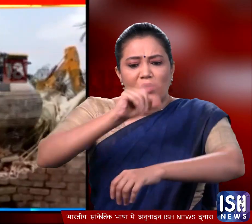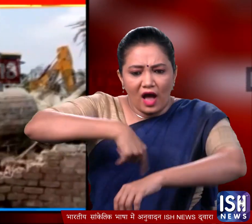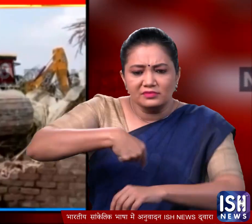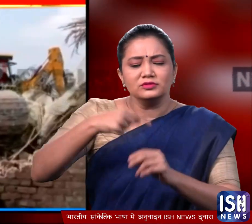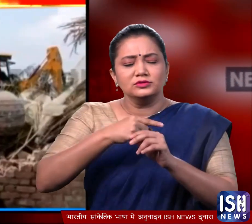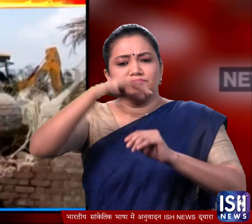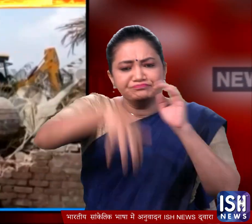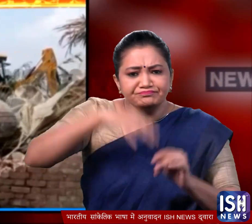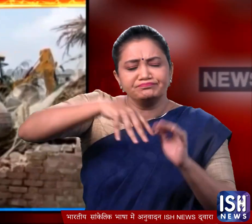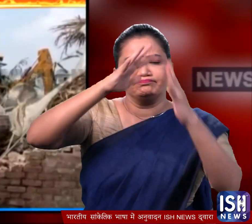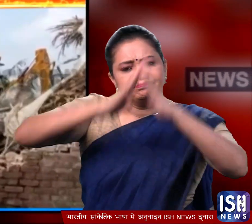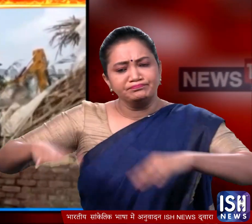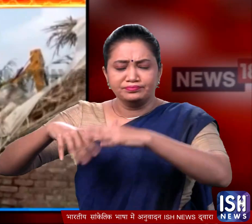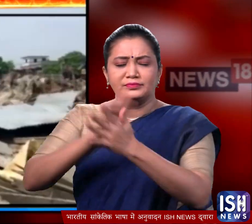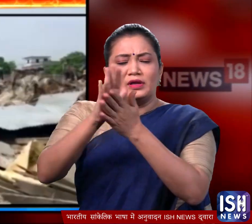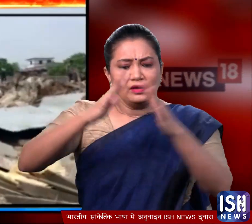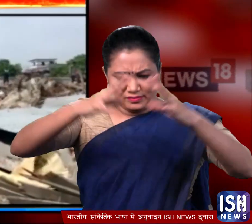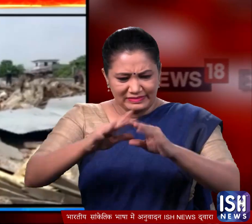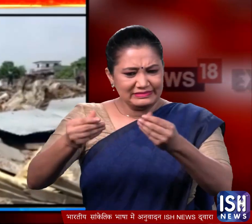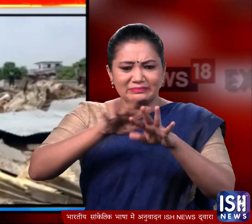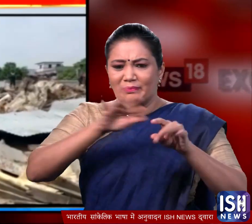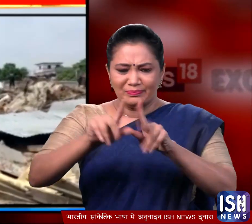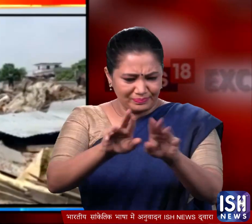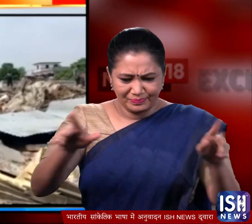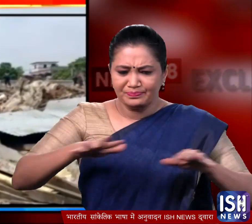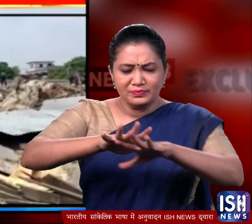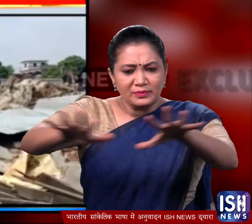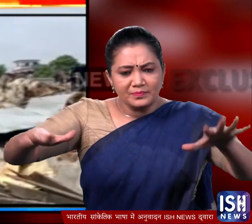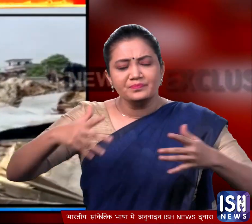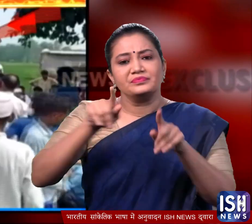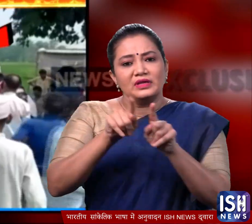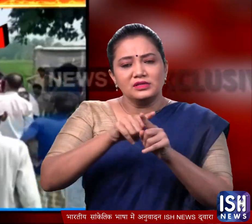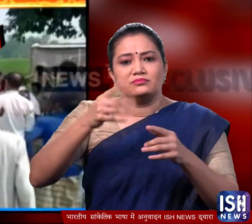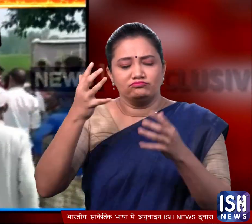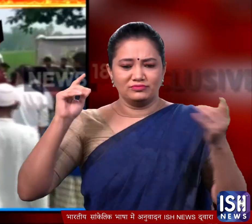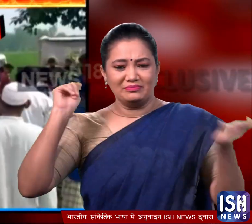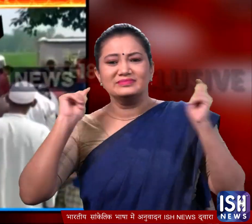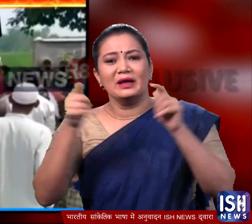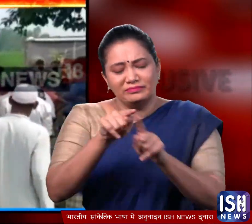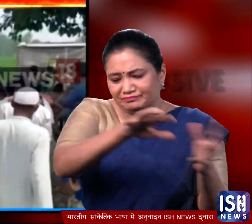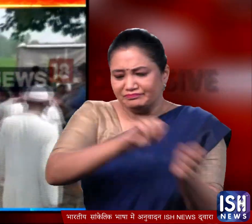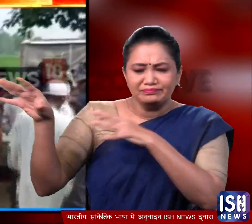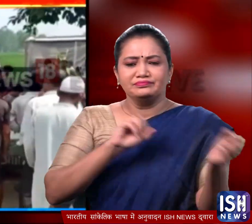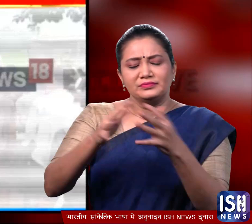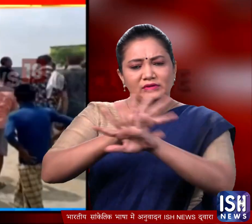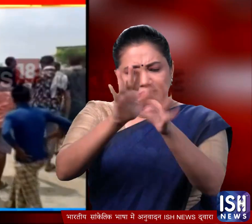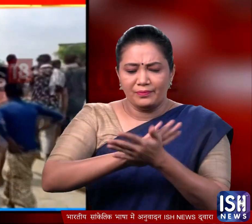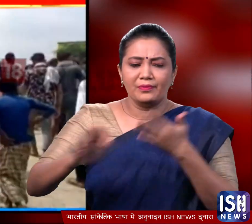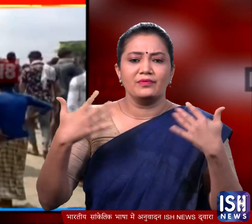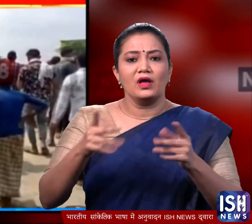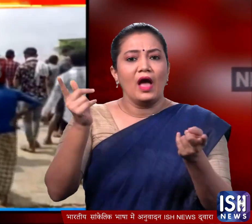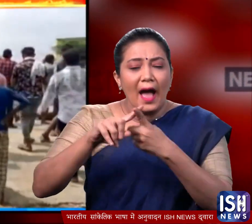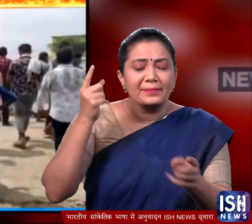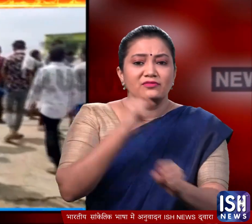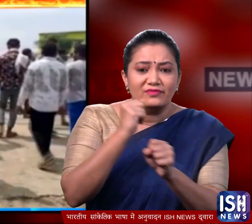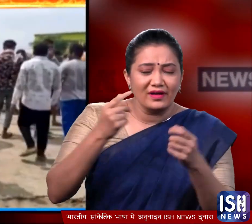कुछ घंटे चली कार्रवाई के बाद सरकारी जमीन पर मलबे का ढेर नजर आया, जिसे ले जाने के लिए वहां एक डंपर भी मंगाया गया। साथ ही अवैध कब्जा हटाते वक्त